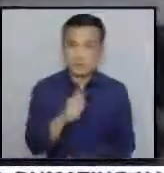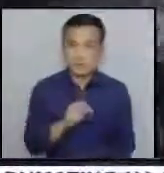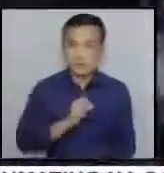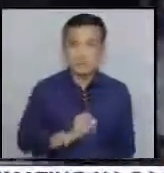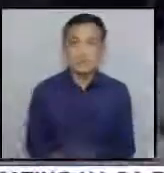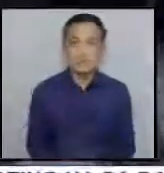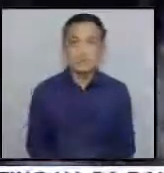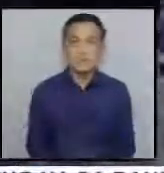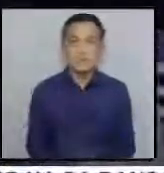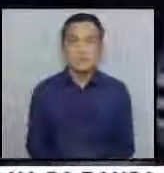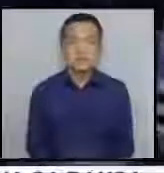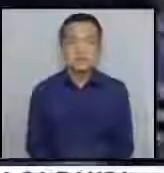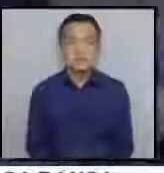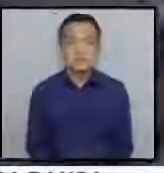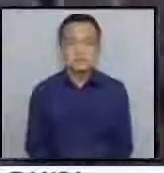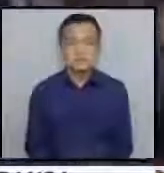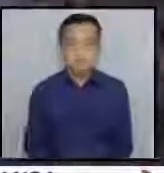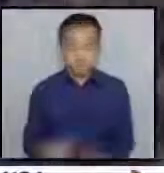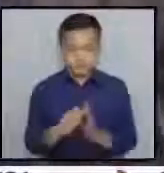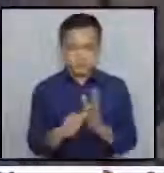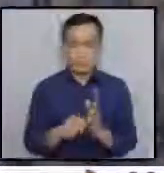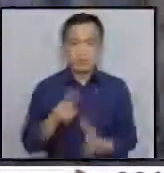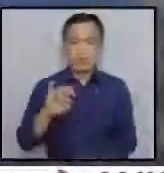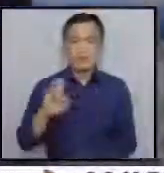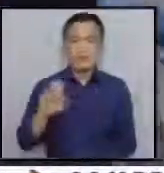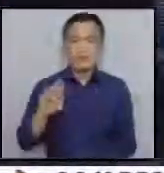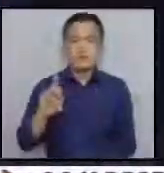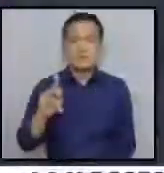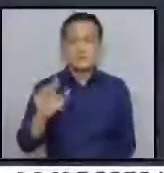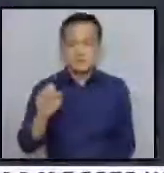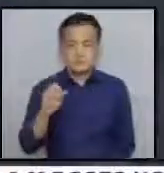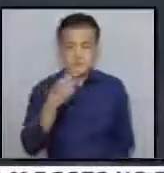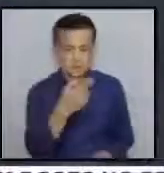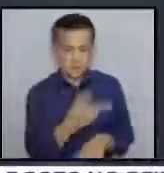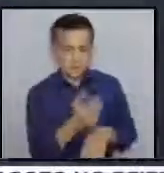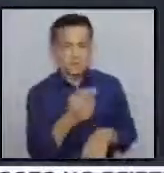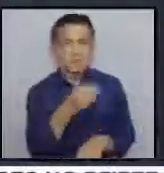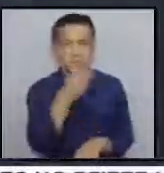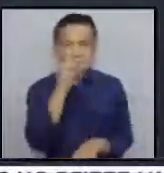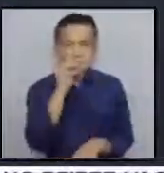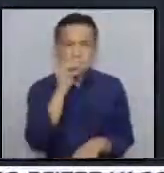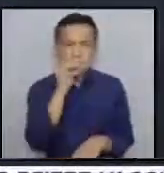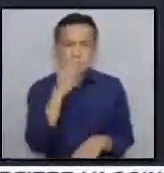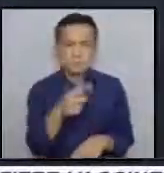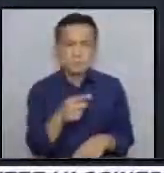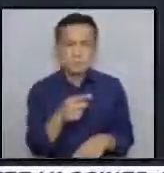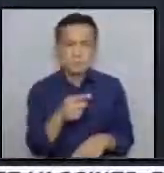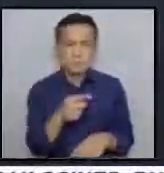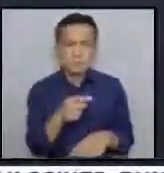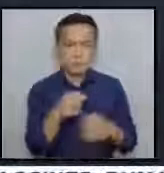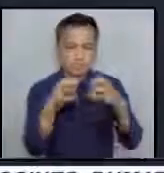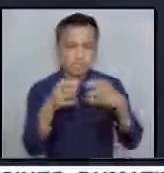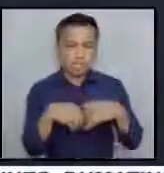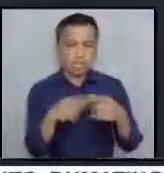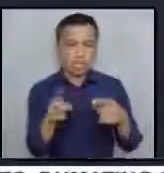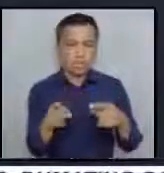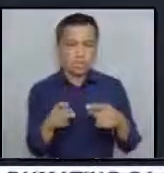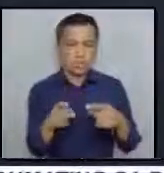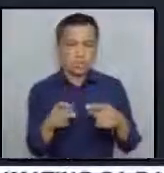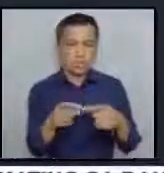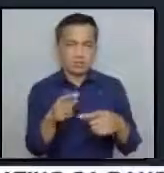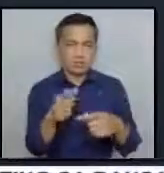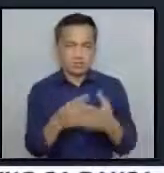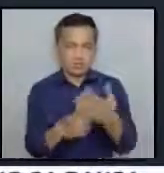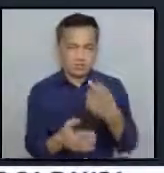binanata ni Attorney Vic Rodriguez si Pacquiao at sinabing tumitiklop ito sa pakikipagdebate sa mga matatalino sa Senado